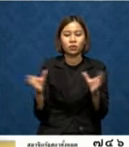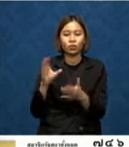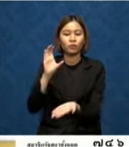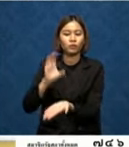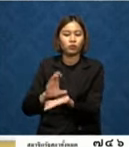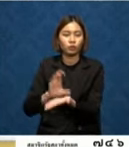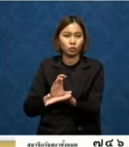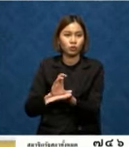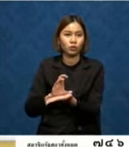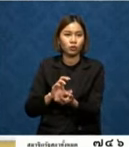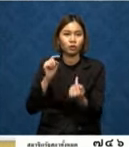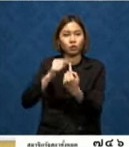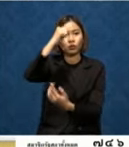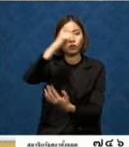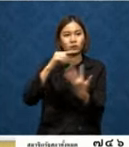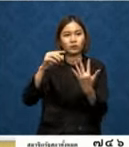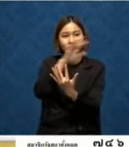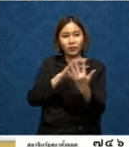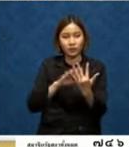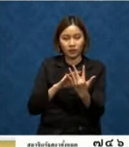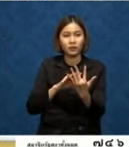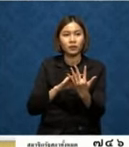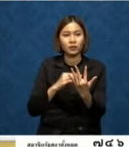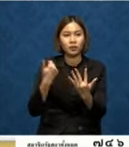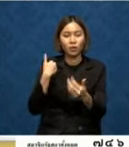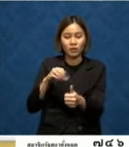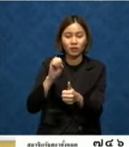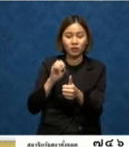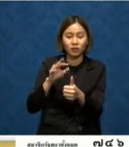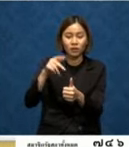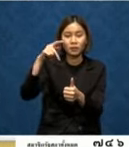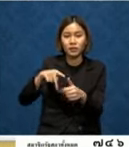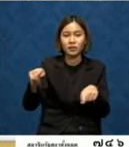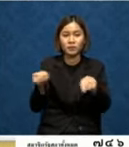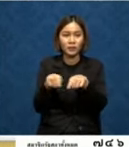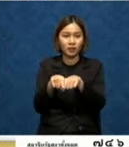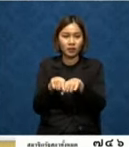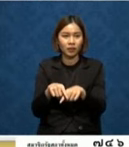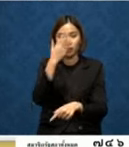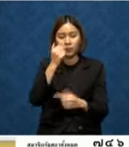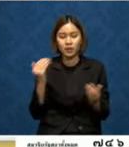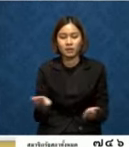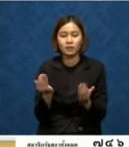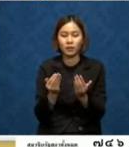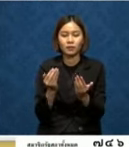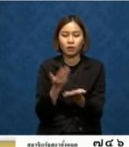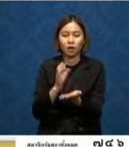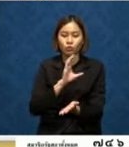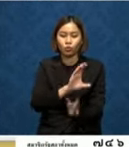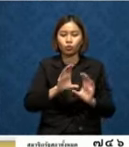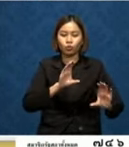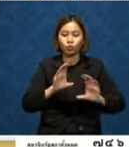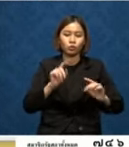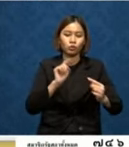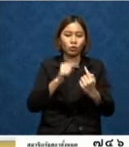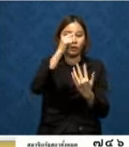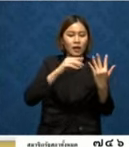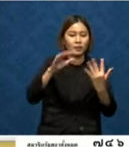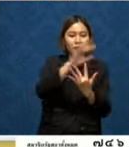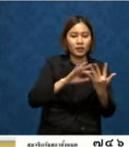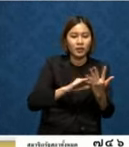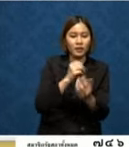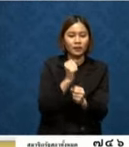สันทัดสัญชาติไทยก็ควรได้รับข้อเสนอพิเศษเช่นเดียวกันเพื่อกระตุ้นการลงทุนภายในประเทศสร้างงาน